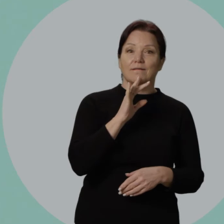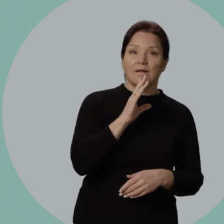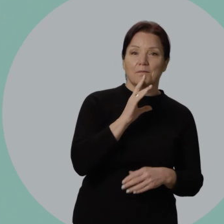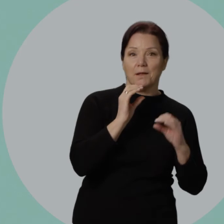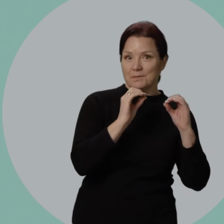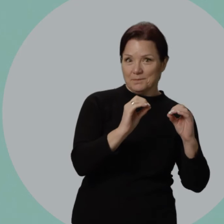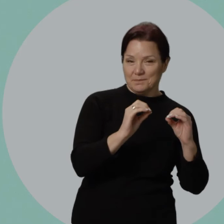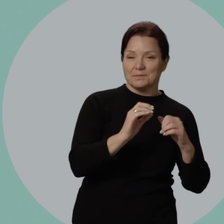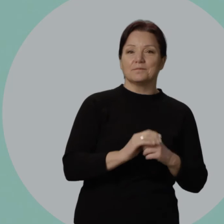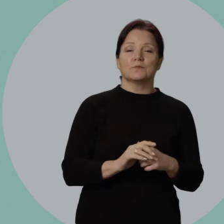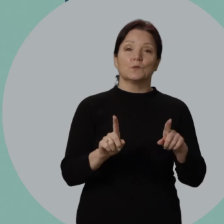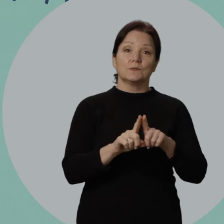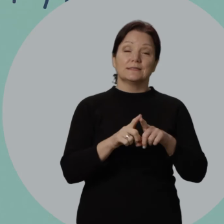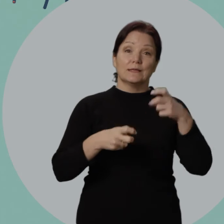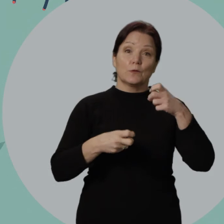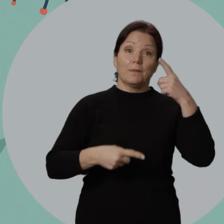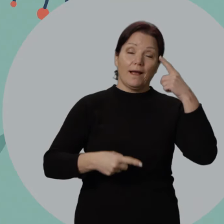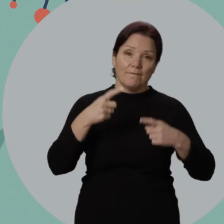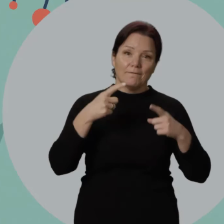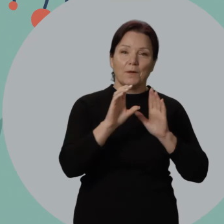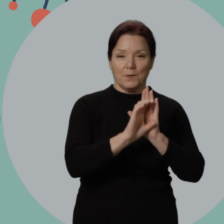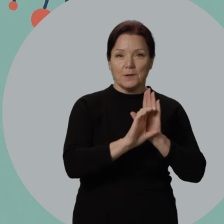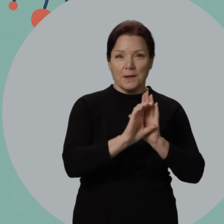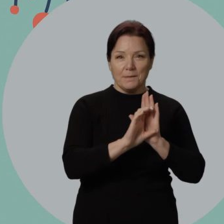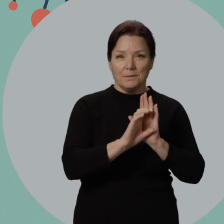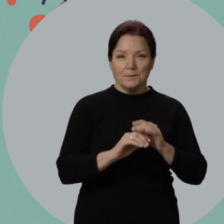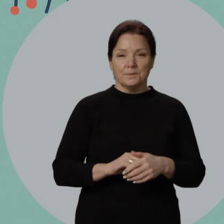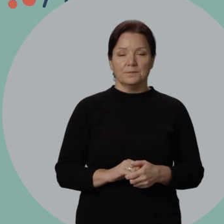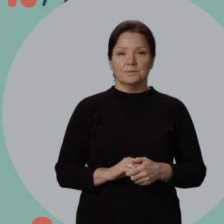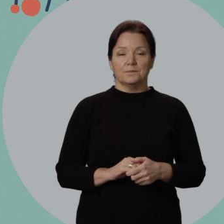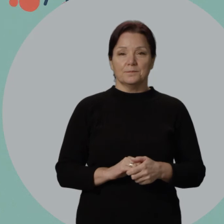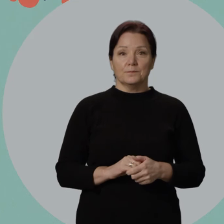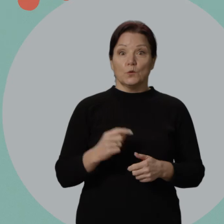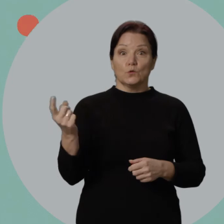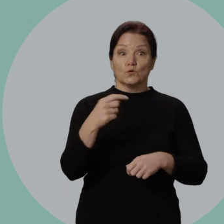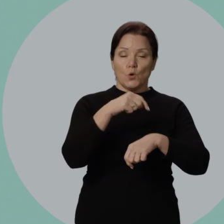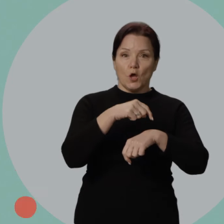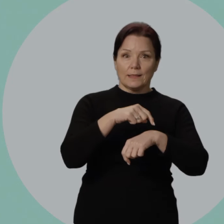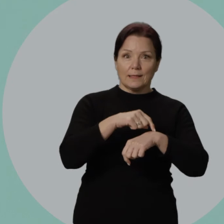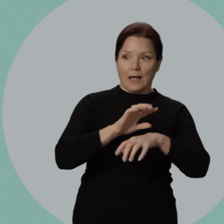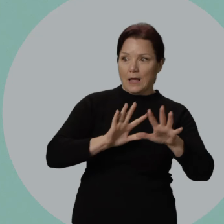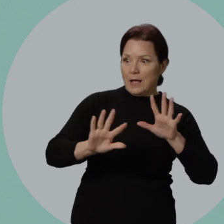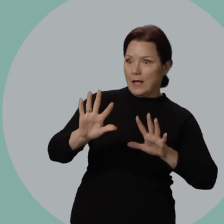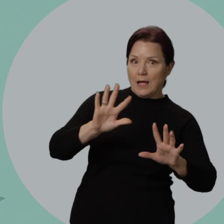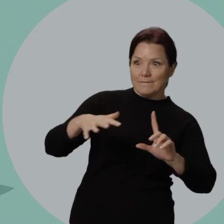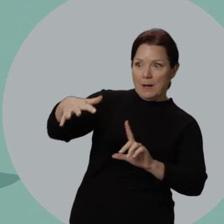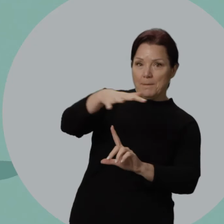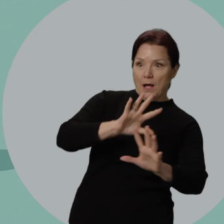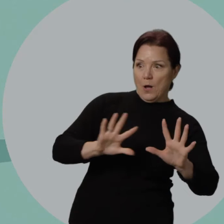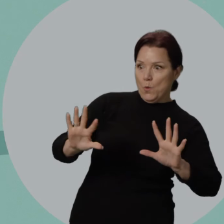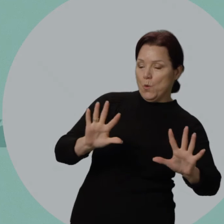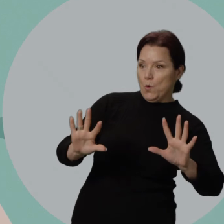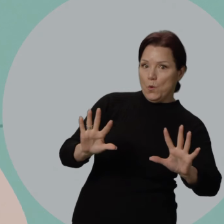-verbale. Elle est aussi trop grave du comportement. Il y a tout un temps d'adaptation face